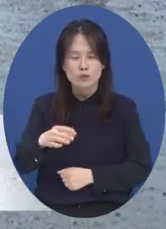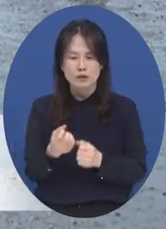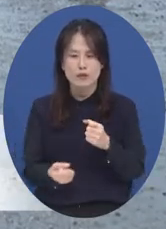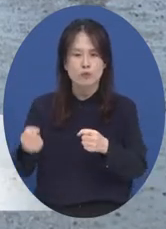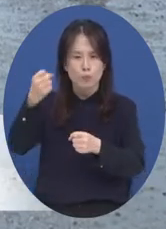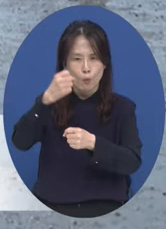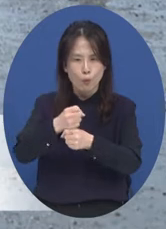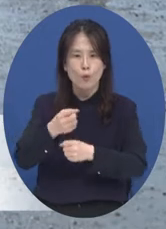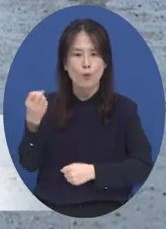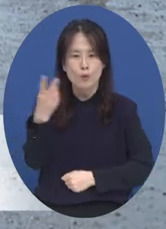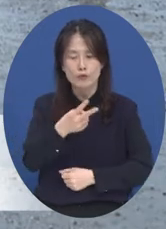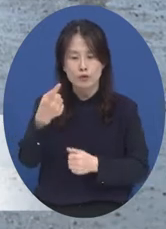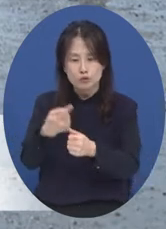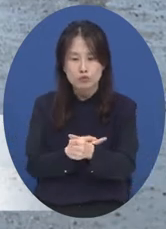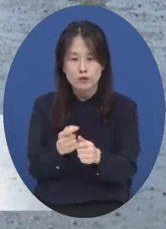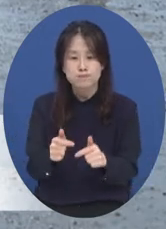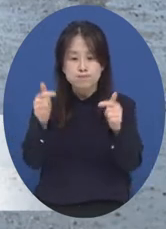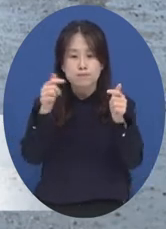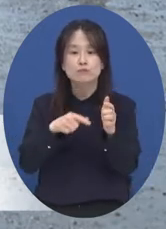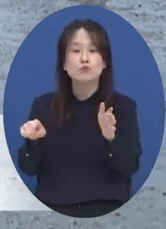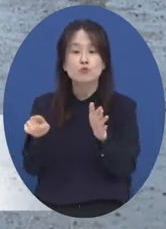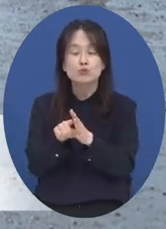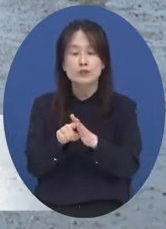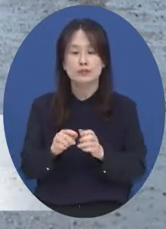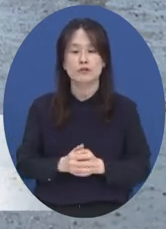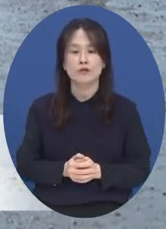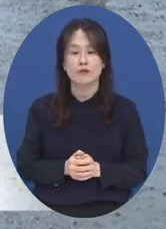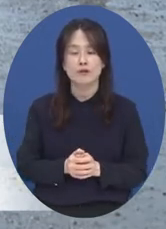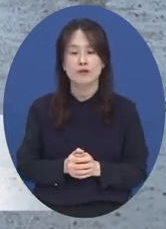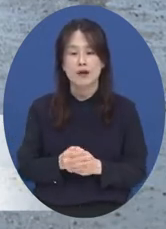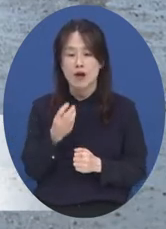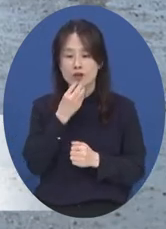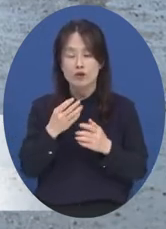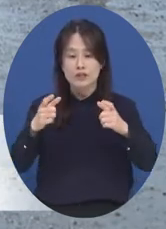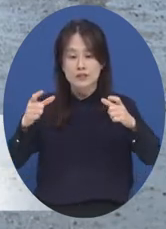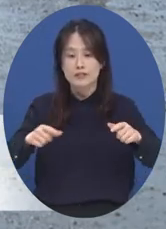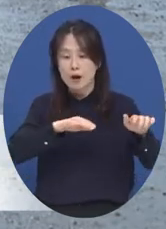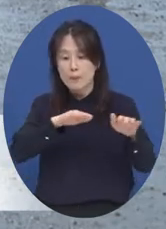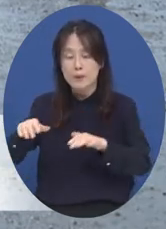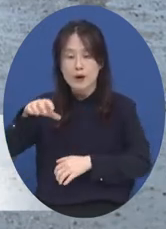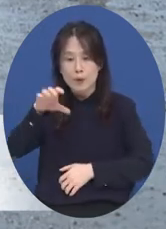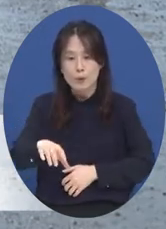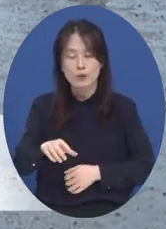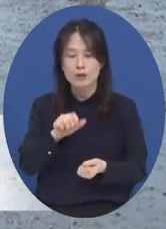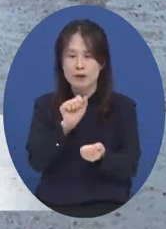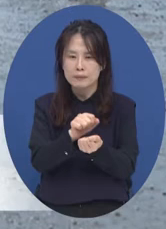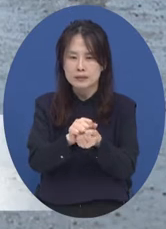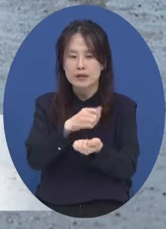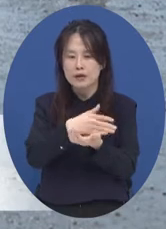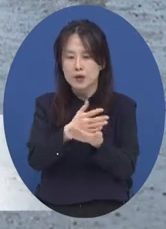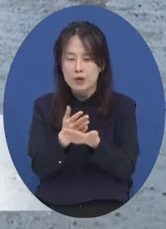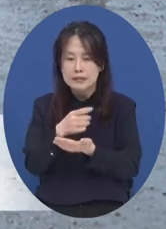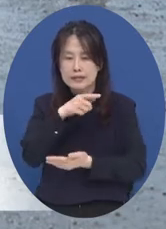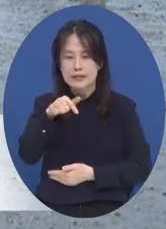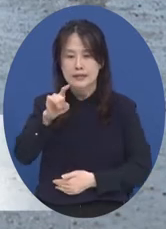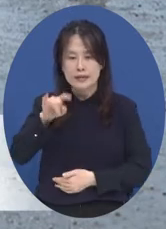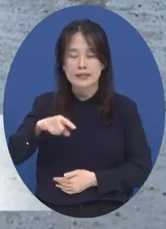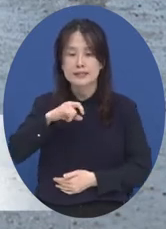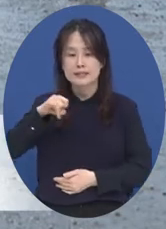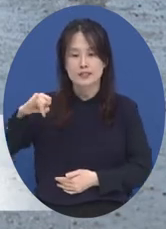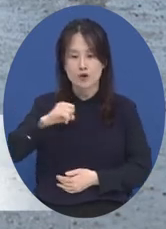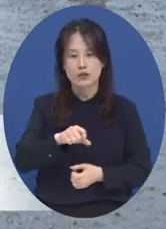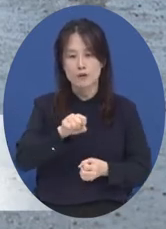환경을 복원하고 수산자원 증진을 위해 경기 지역 연안 갯벌에 어린 바지락과 가무락 쪽에 갯지렁이를